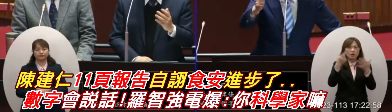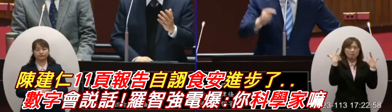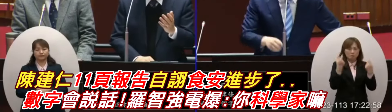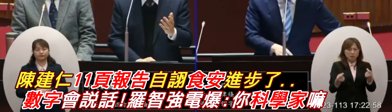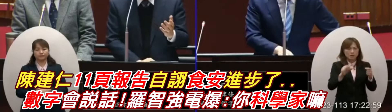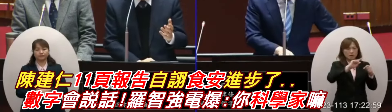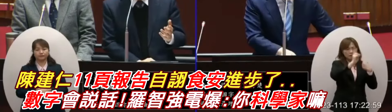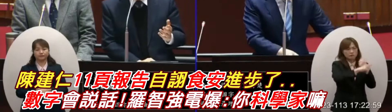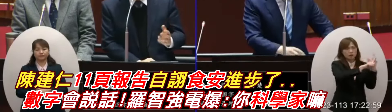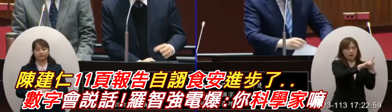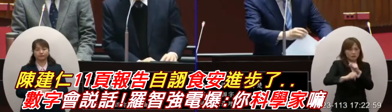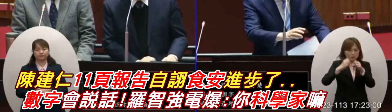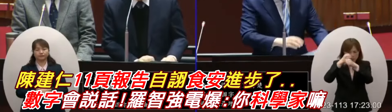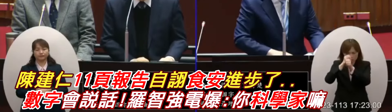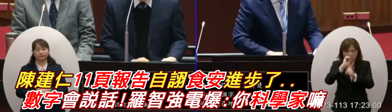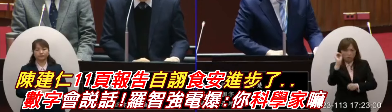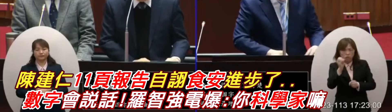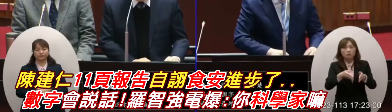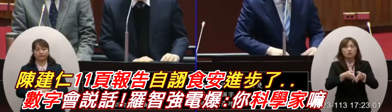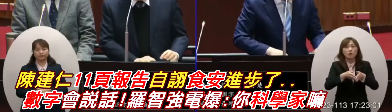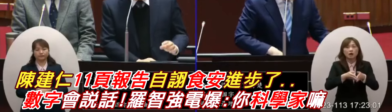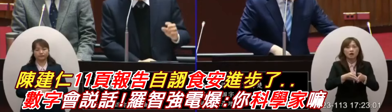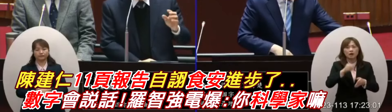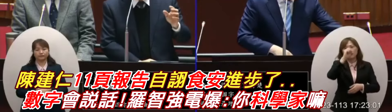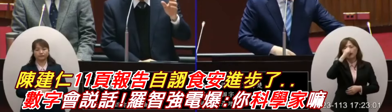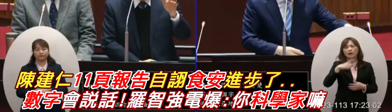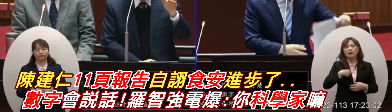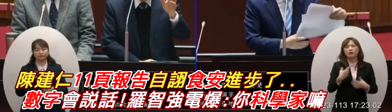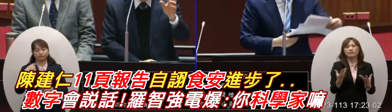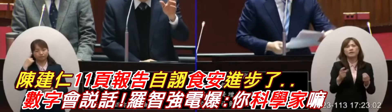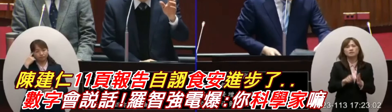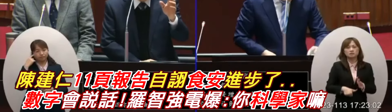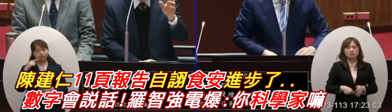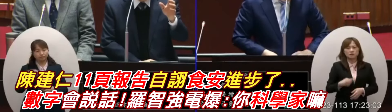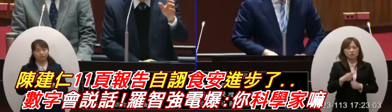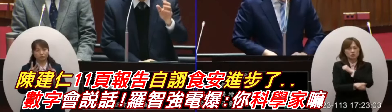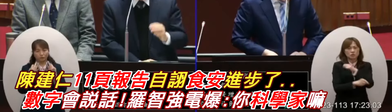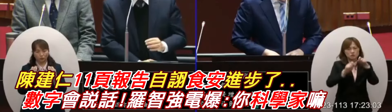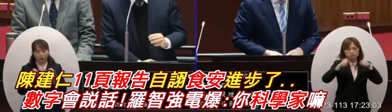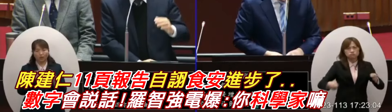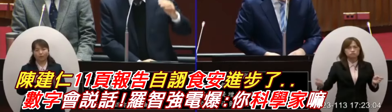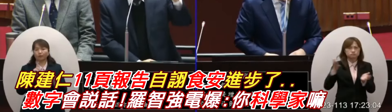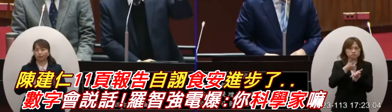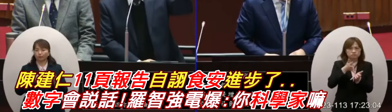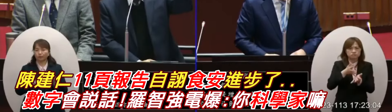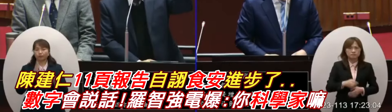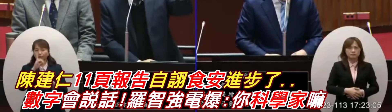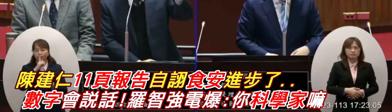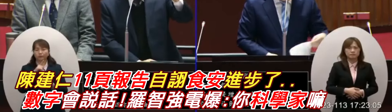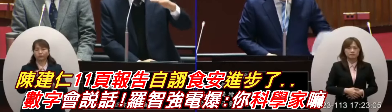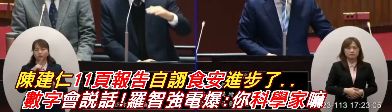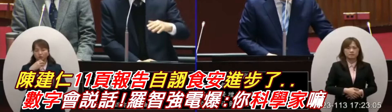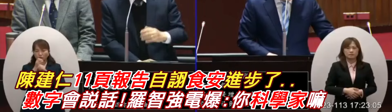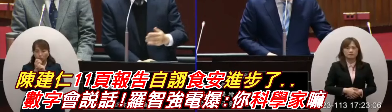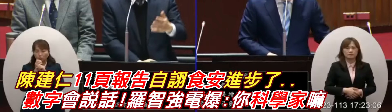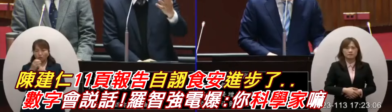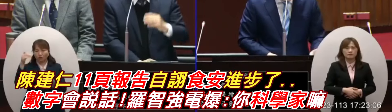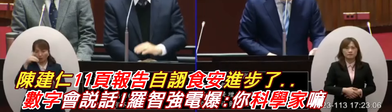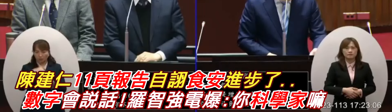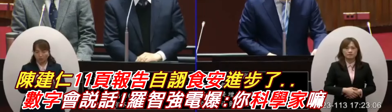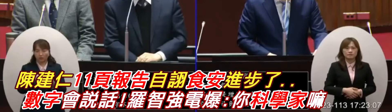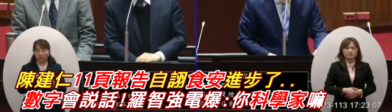规定你检出怎么办呢？来，没关系啦，我也没时间了啦。 我想是 我最后讲一个结论啦，我知道你听你认不认同啦。 你检验的结